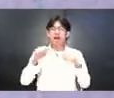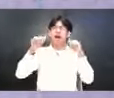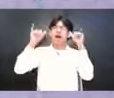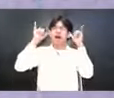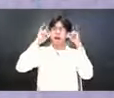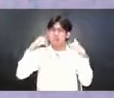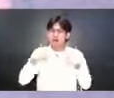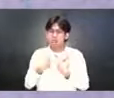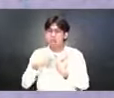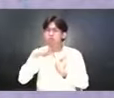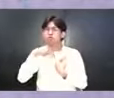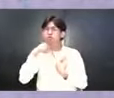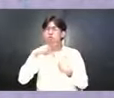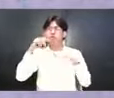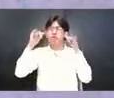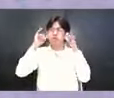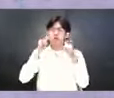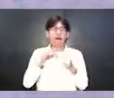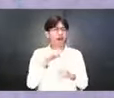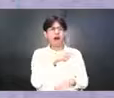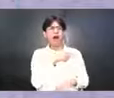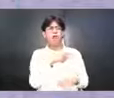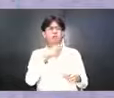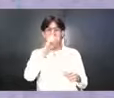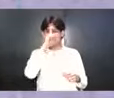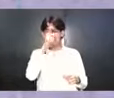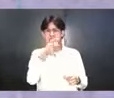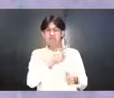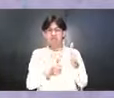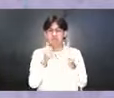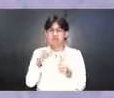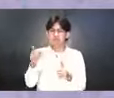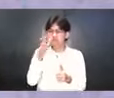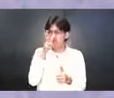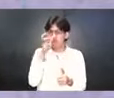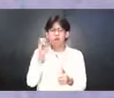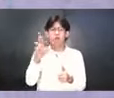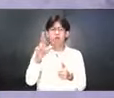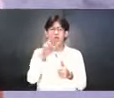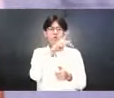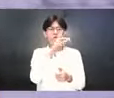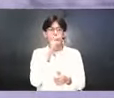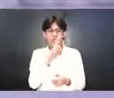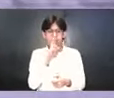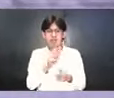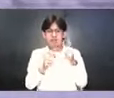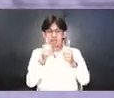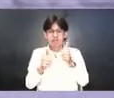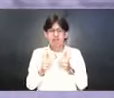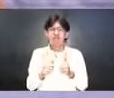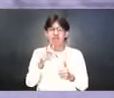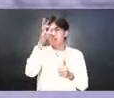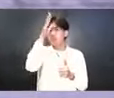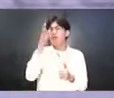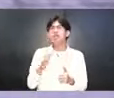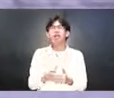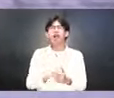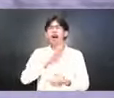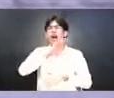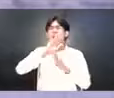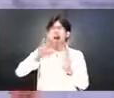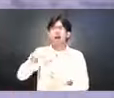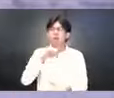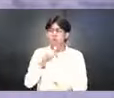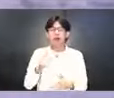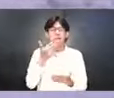Ay, peste! Sabi nung anak, ipis o daga? Kaya ang sabi nung tatay, wag mo na nga lang akong